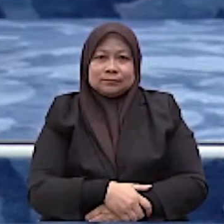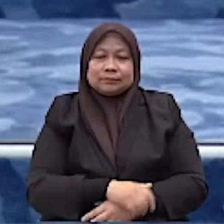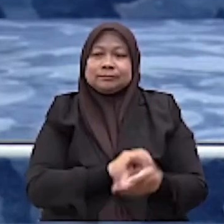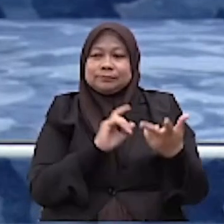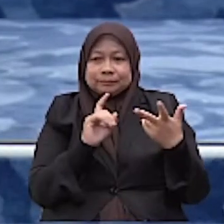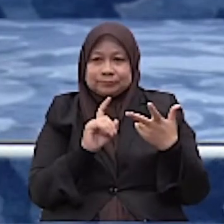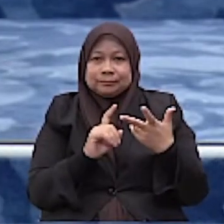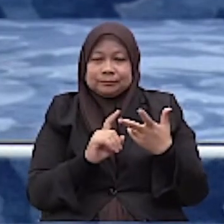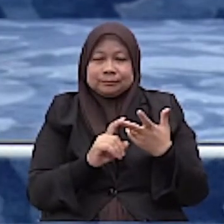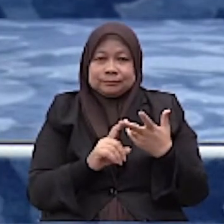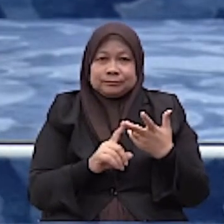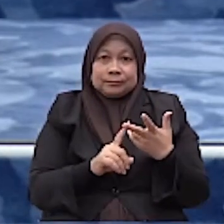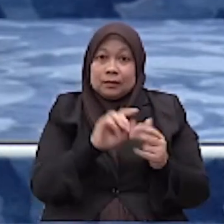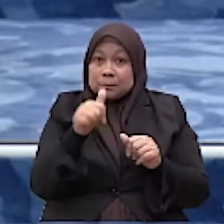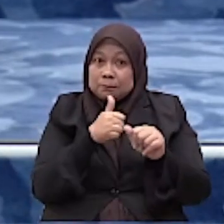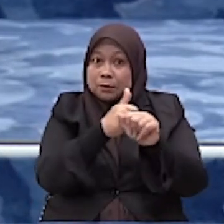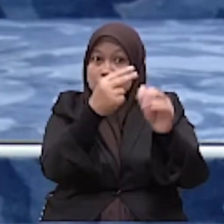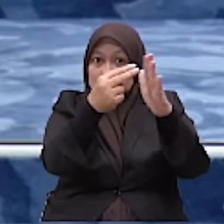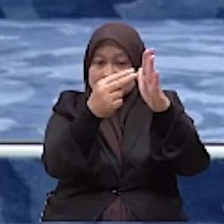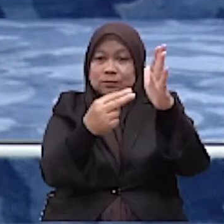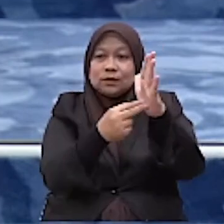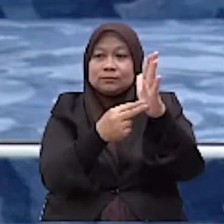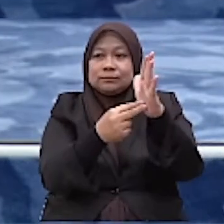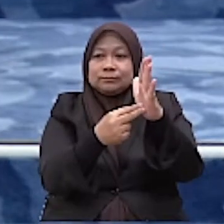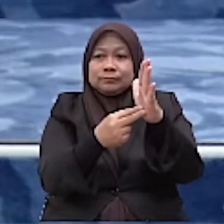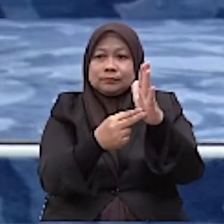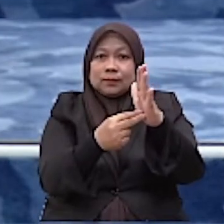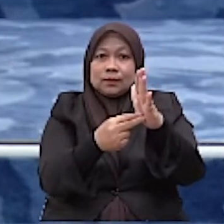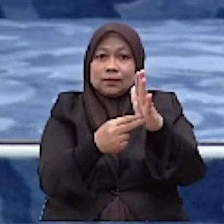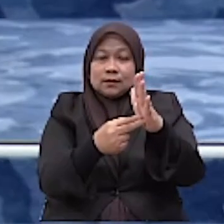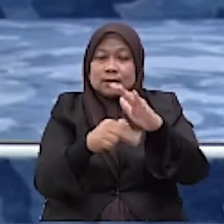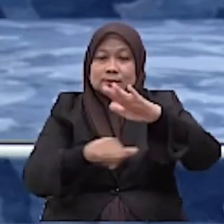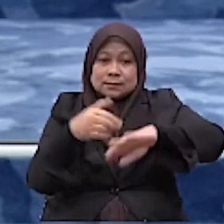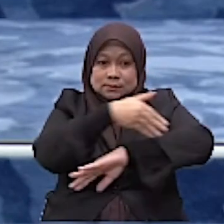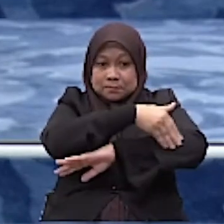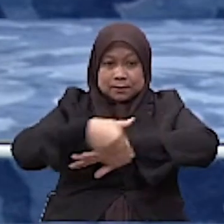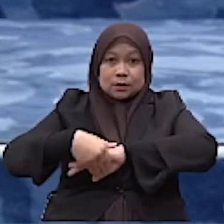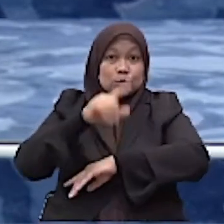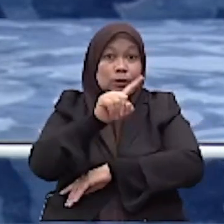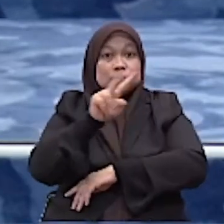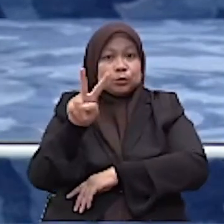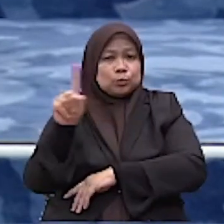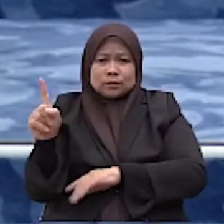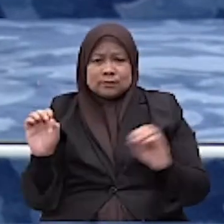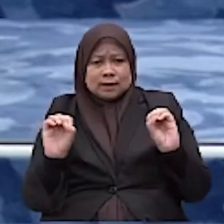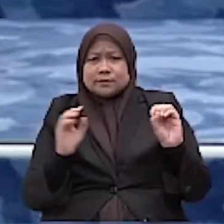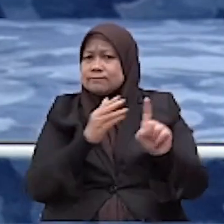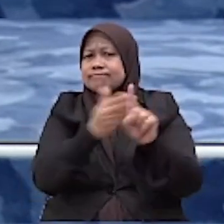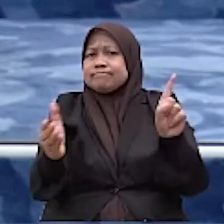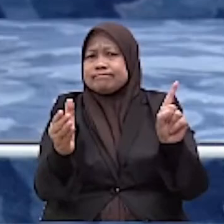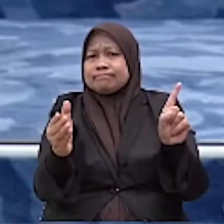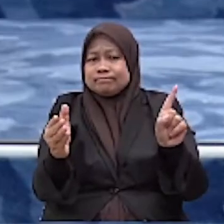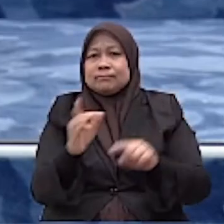dan semua mengikut peraturan asal sepadan tidak ada pelanggaran langsung